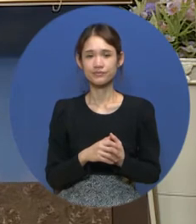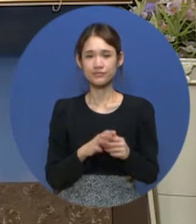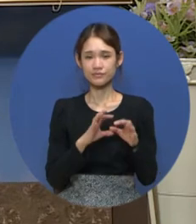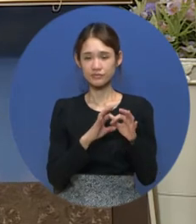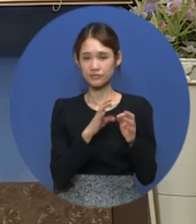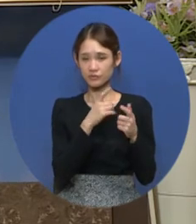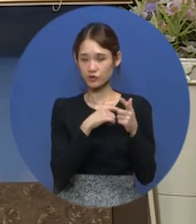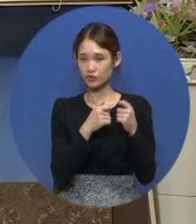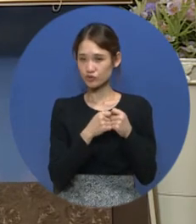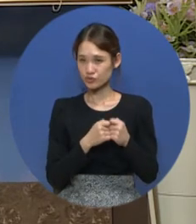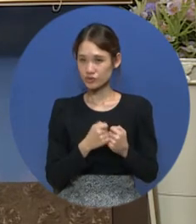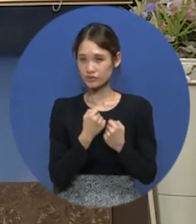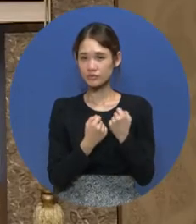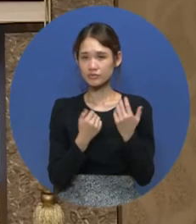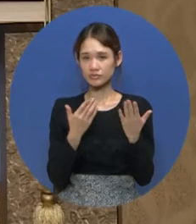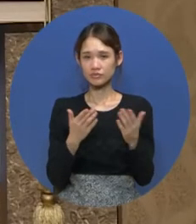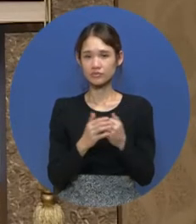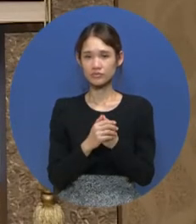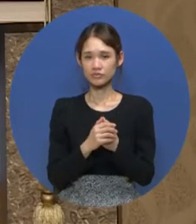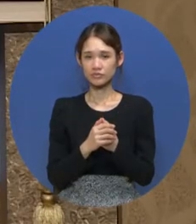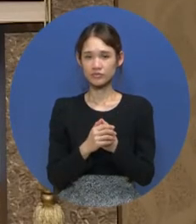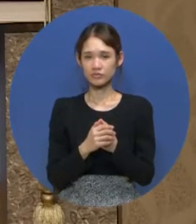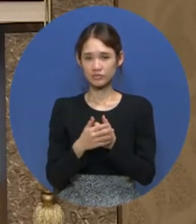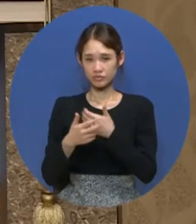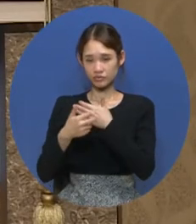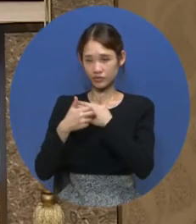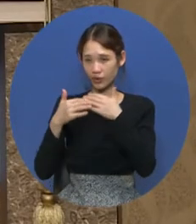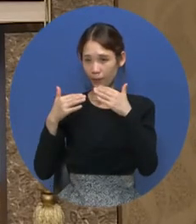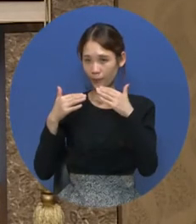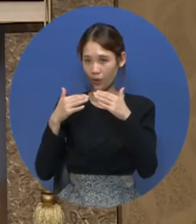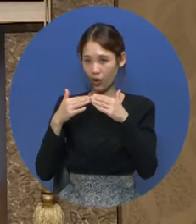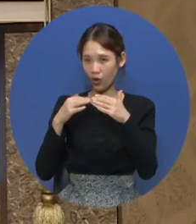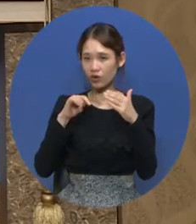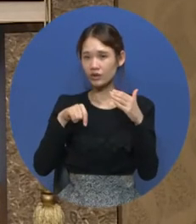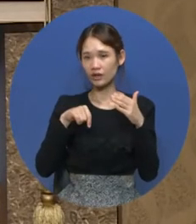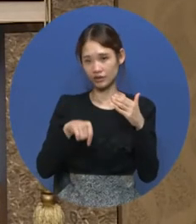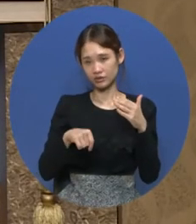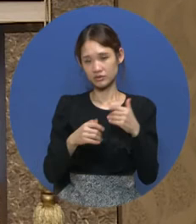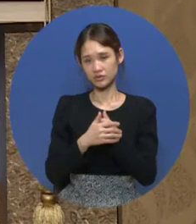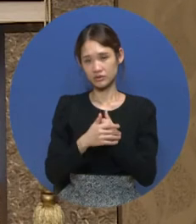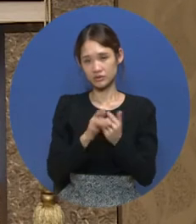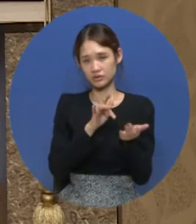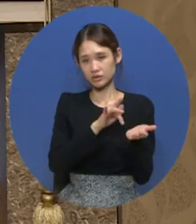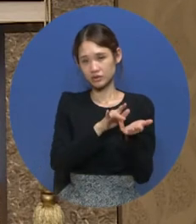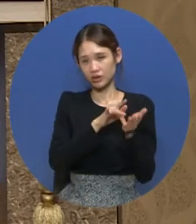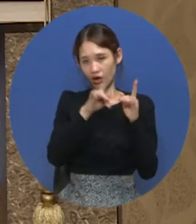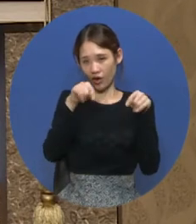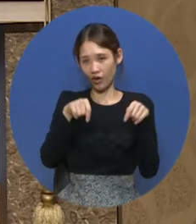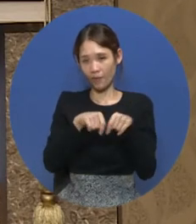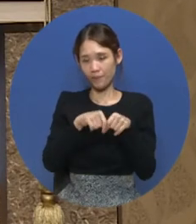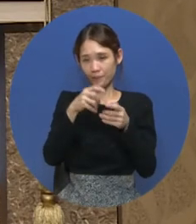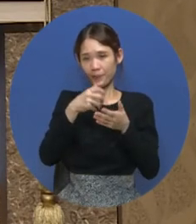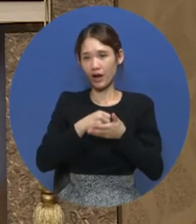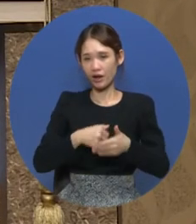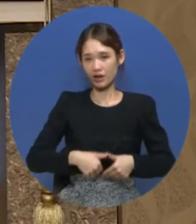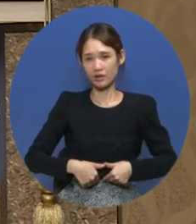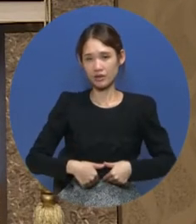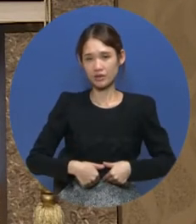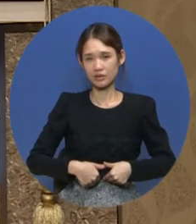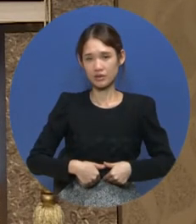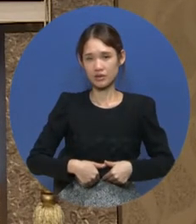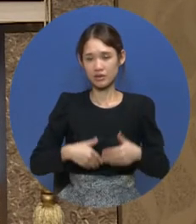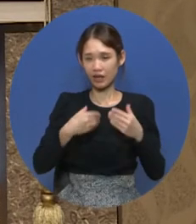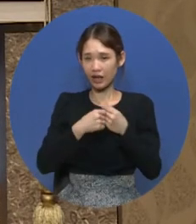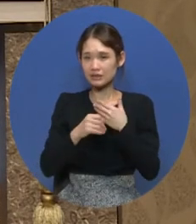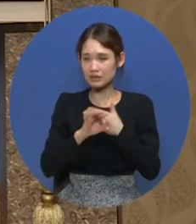좀 구체적으로 산요 그거 일단 그 병원에서 그 처방 변이라는 걸 받으세요 산서 처방전 이라는